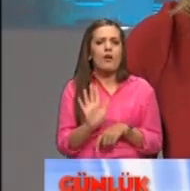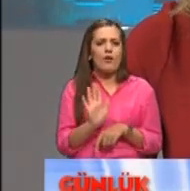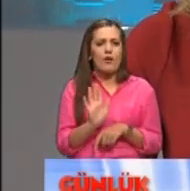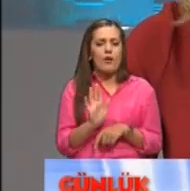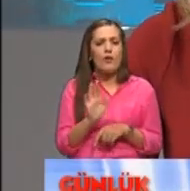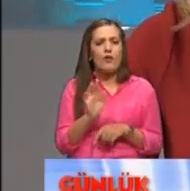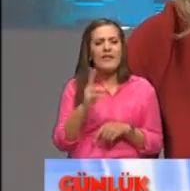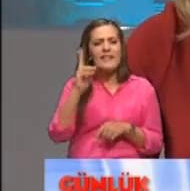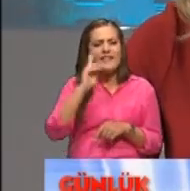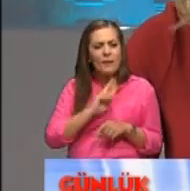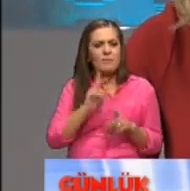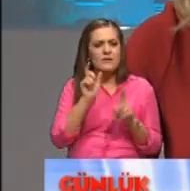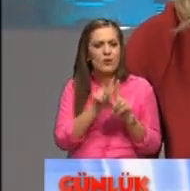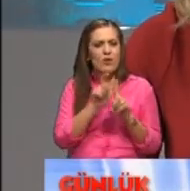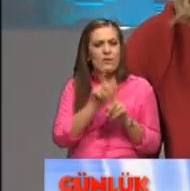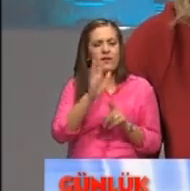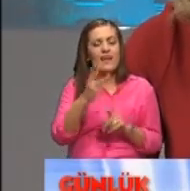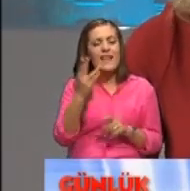yok.